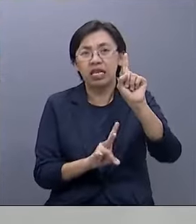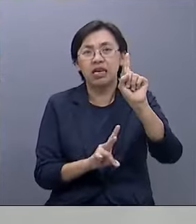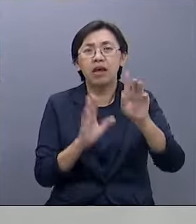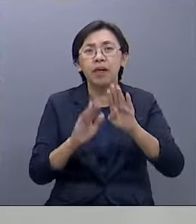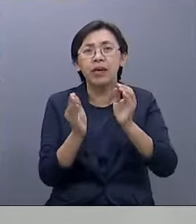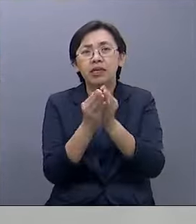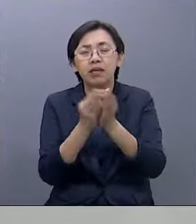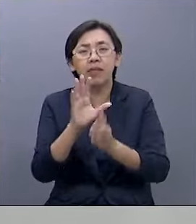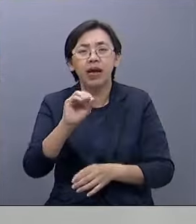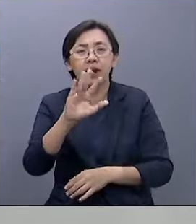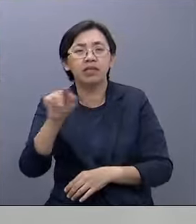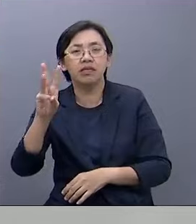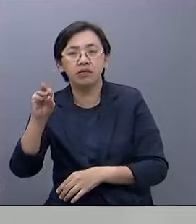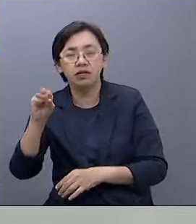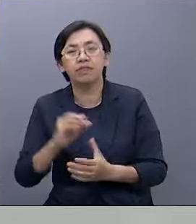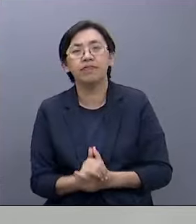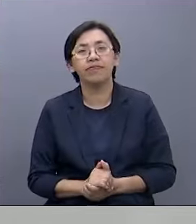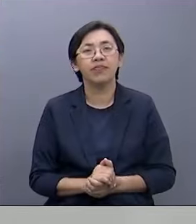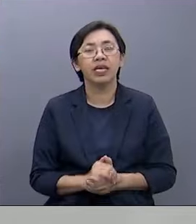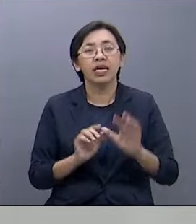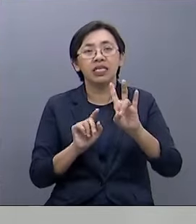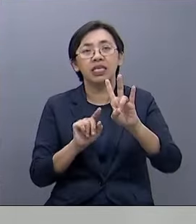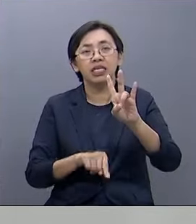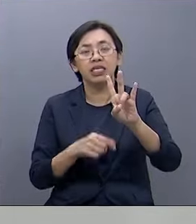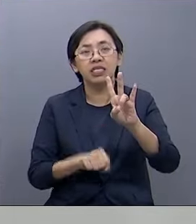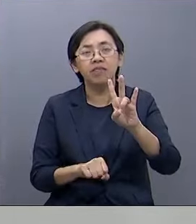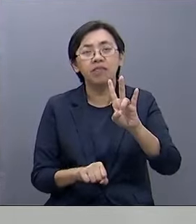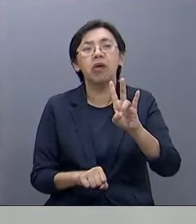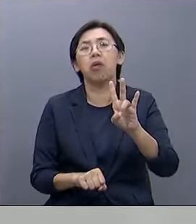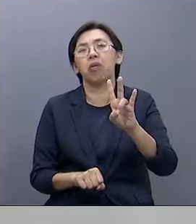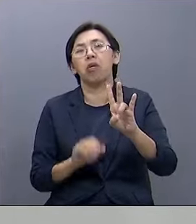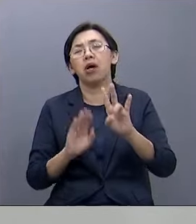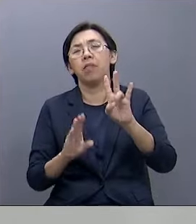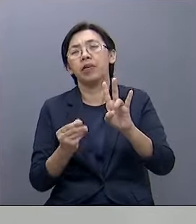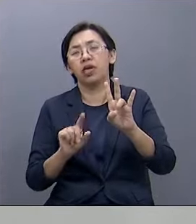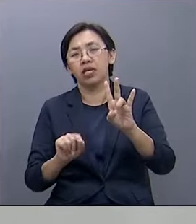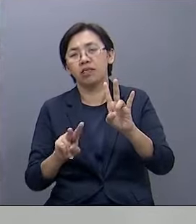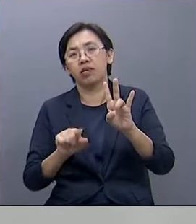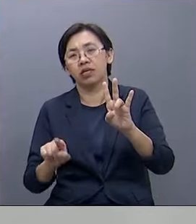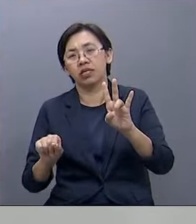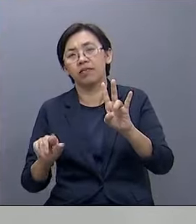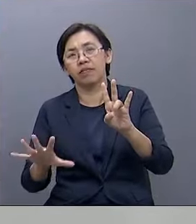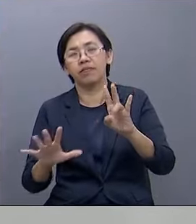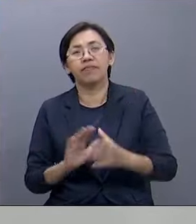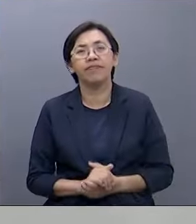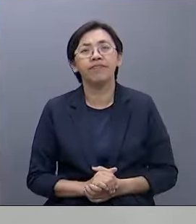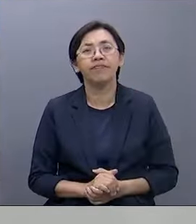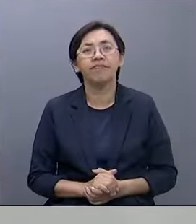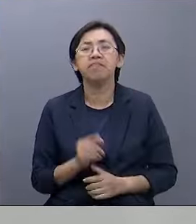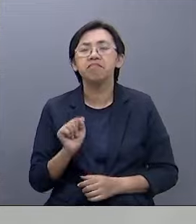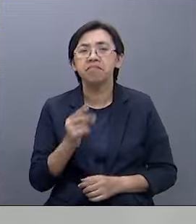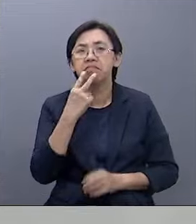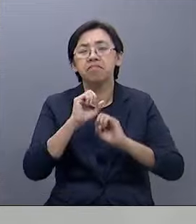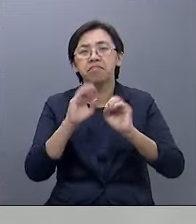เฉลี่ย 55-60คะแนนนะแล้ว 7-10เนี่ยทิ้งห่างเลยจะอยู่ที่ประมาณ 22-25คะแนนอันนี้น่าจะเห็นภาพ